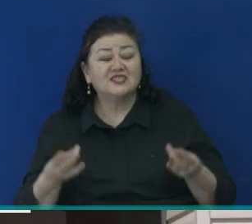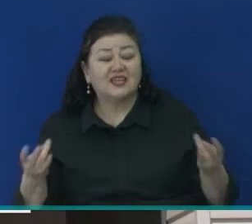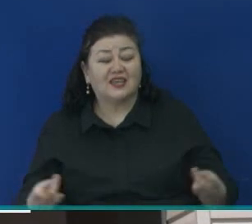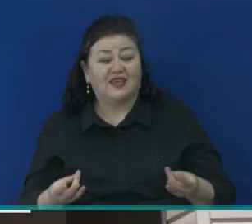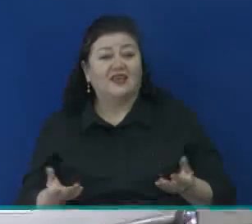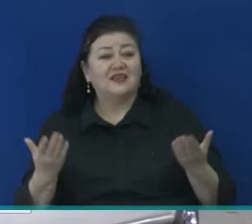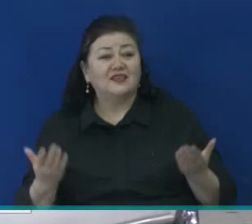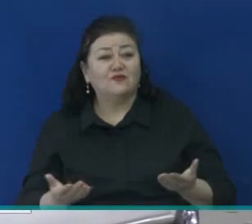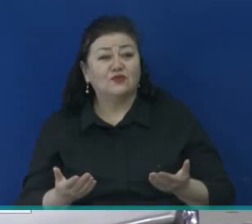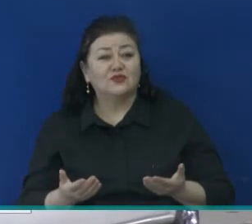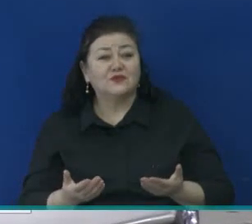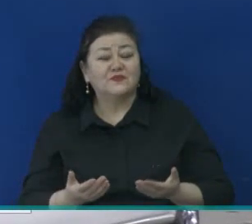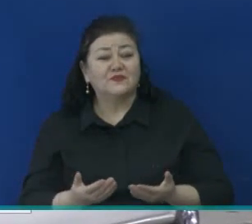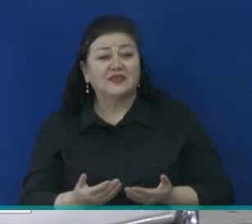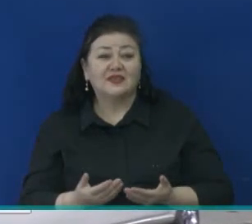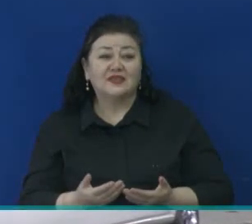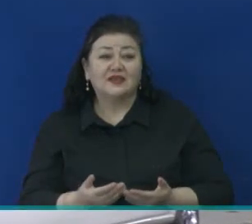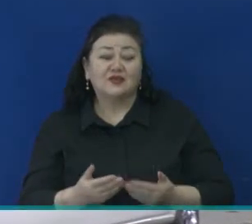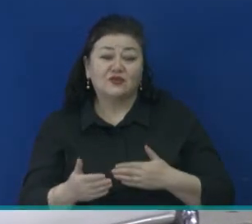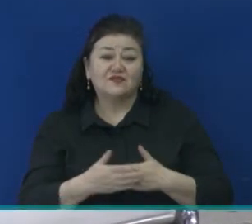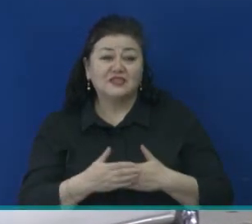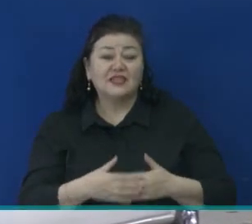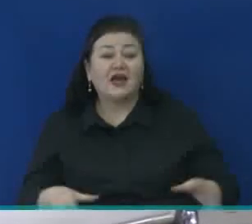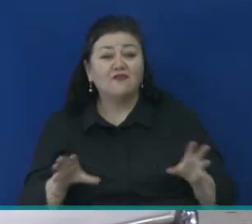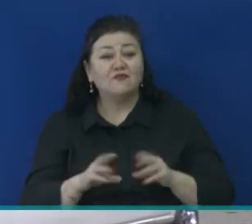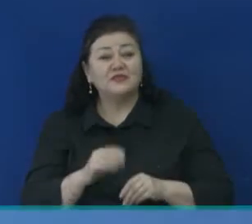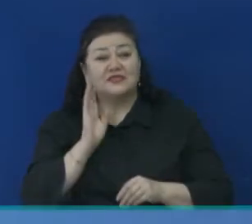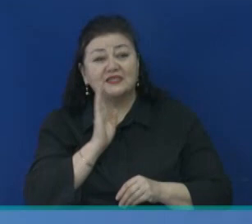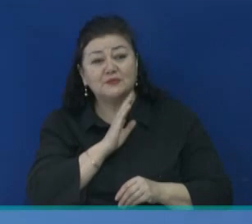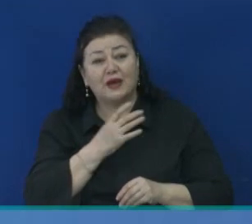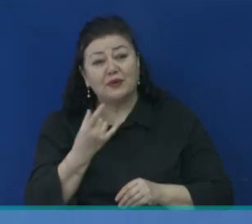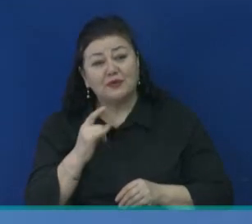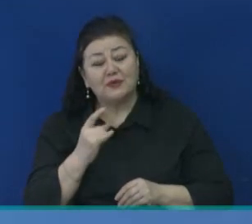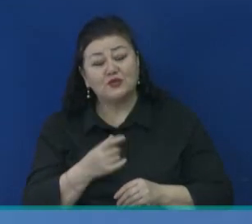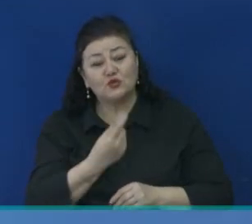алады. Назерке Мұратқали, Айдос Айтқалиев, Семей, телеарнасы.